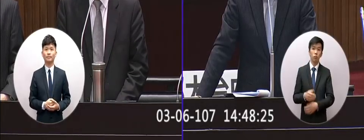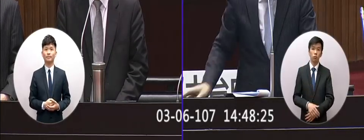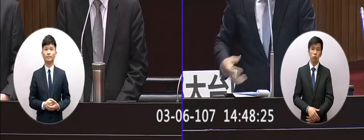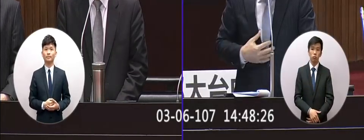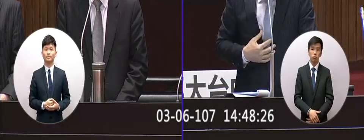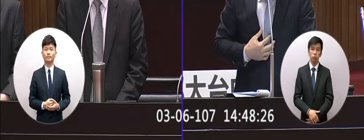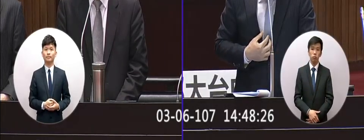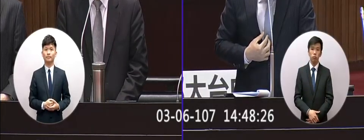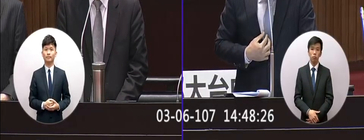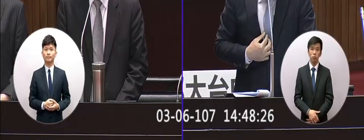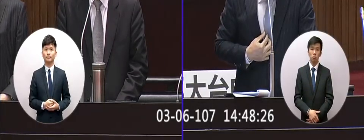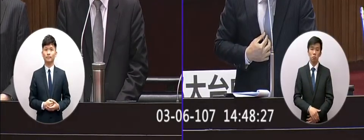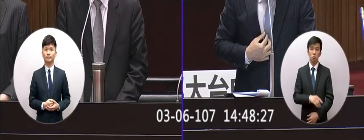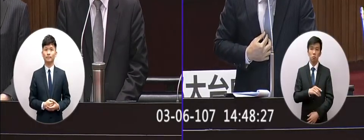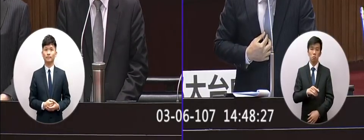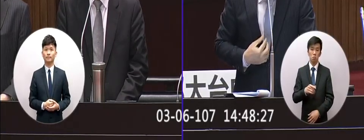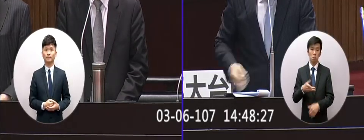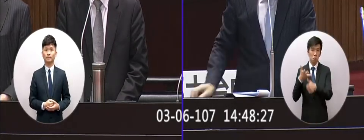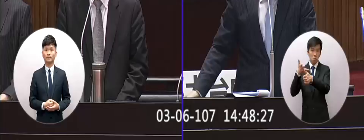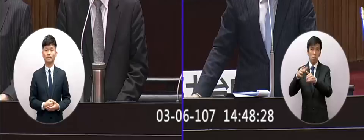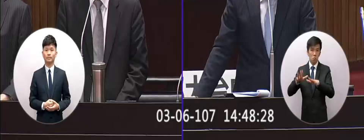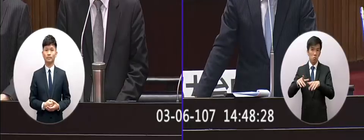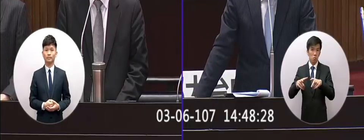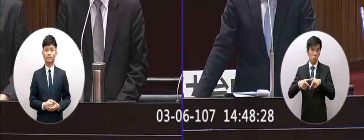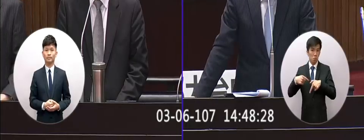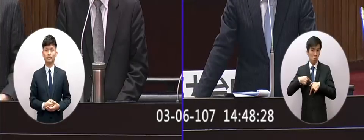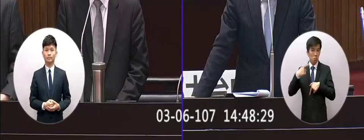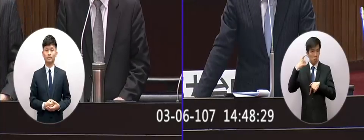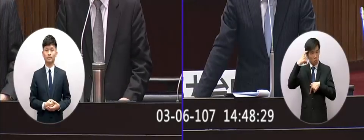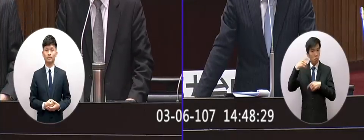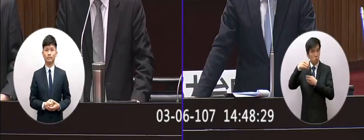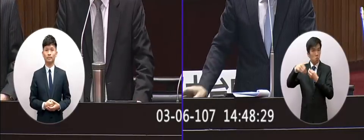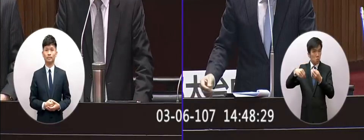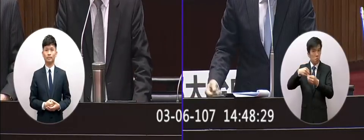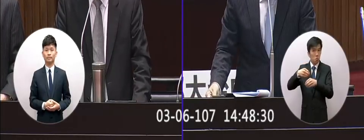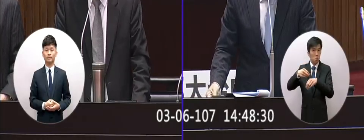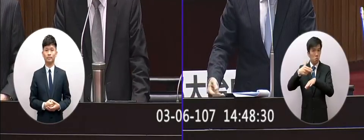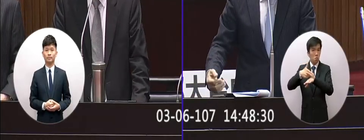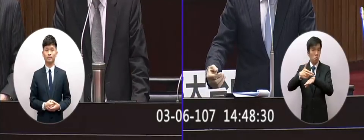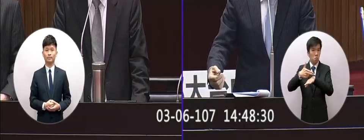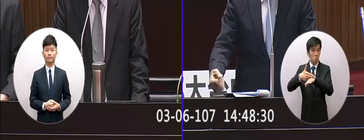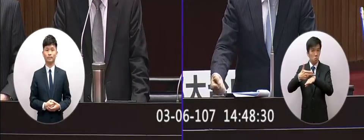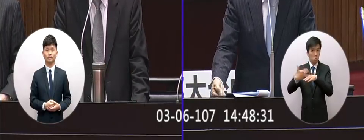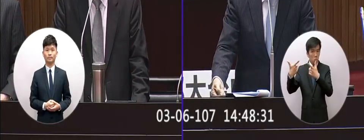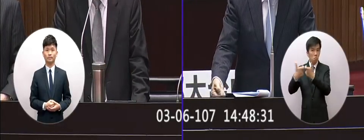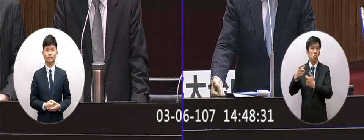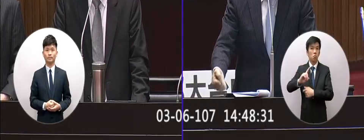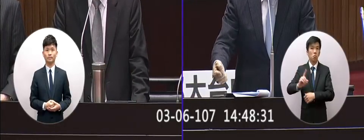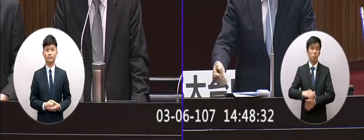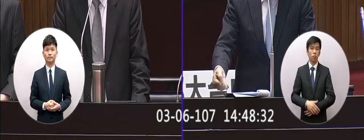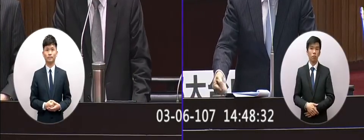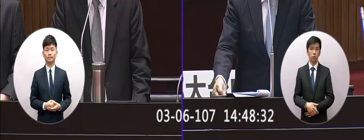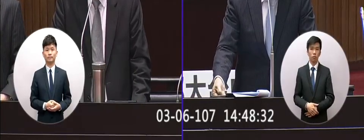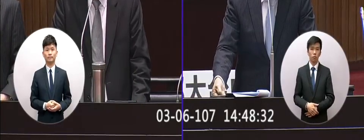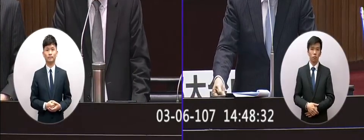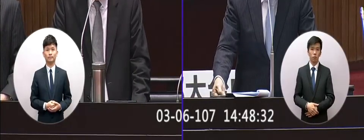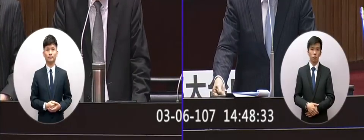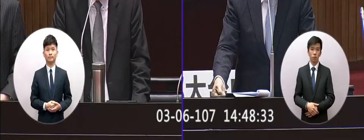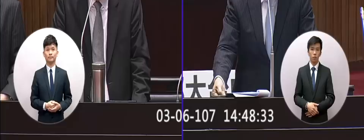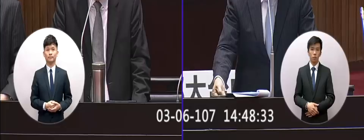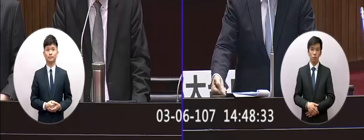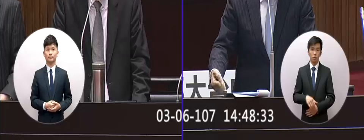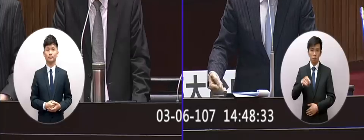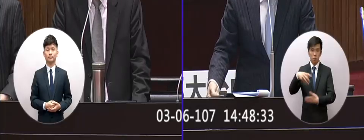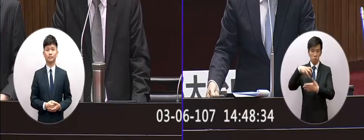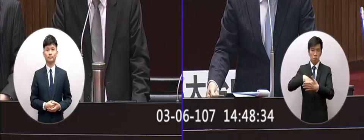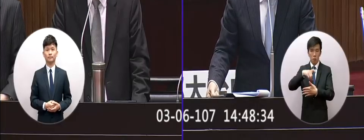现你心中你觉得非常可行的灵活做法，一方面又可以从中获得我们